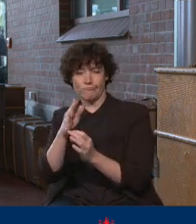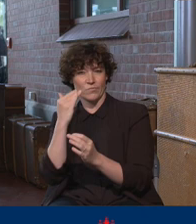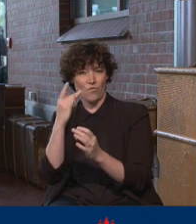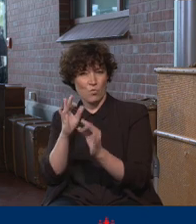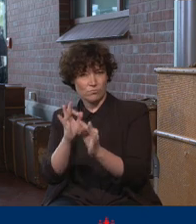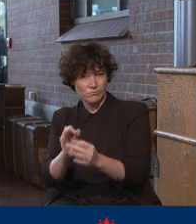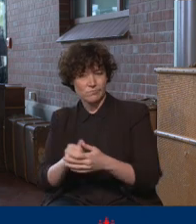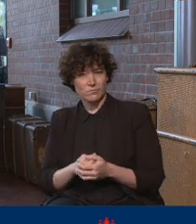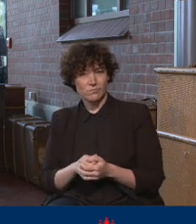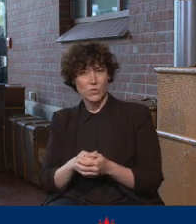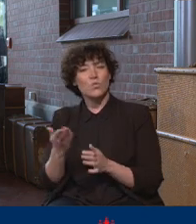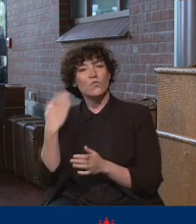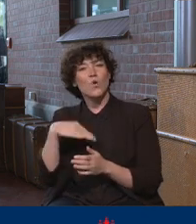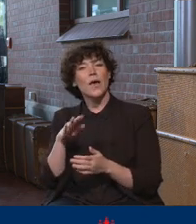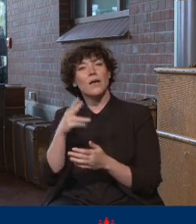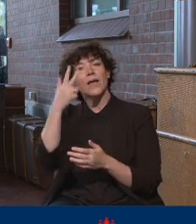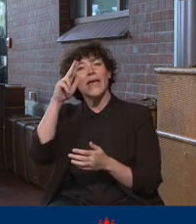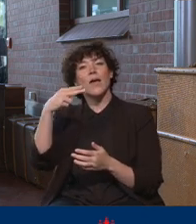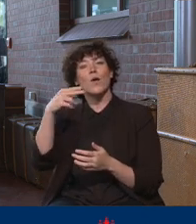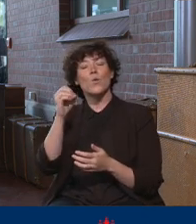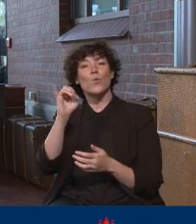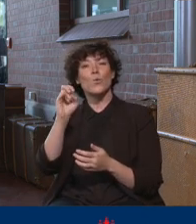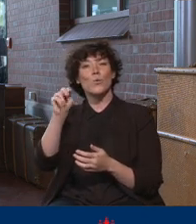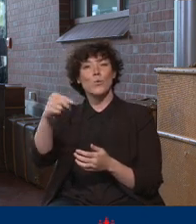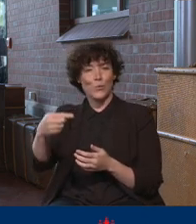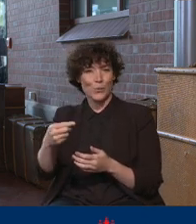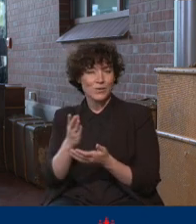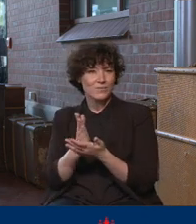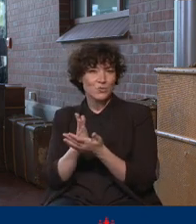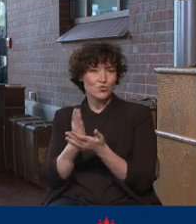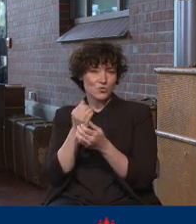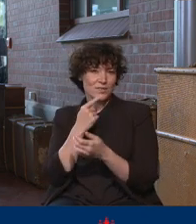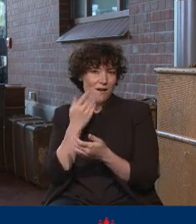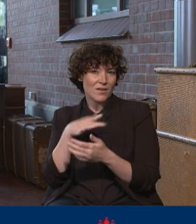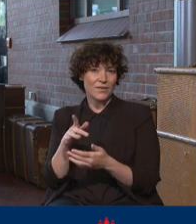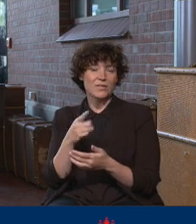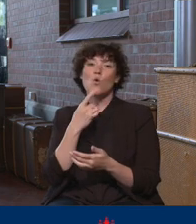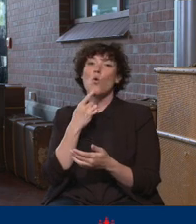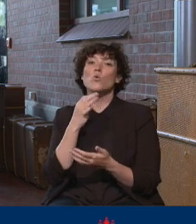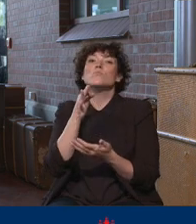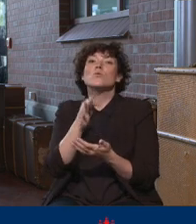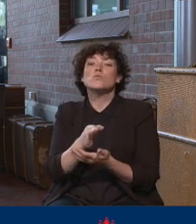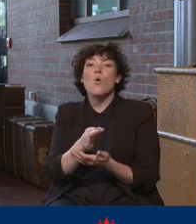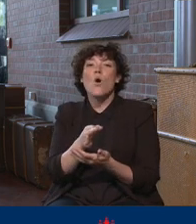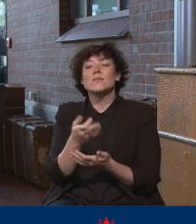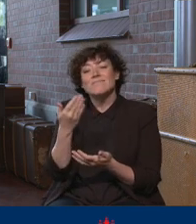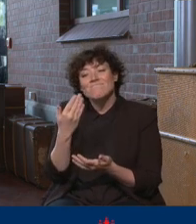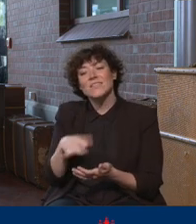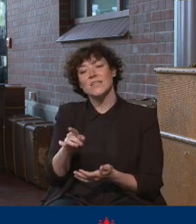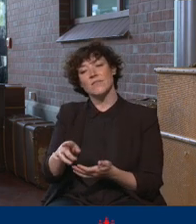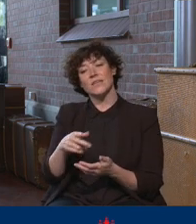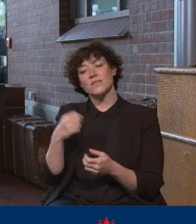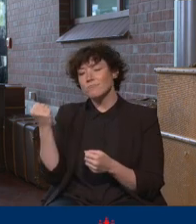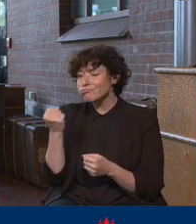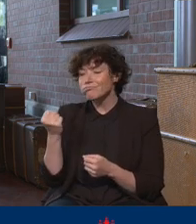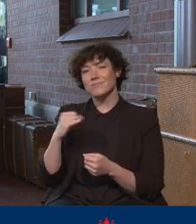höhe von hier sehr deutlich gesagt rothenburgsort war mal ein wahnsinnig interessanter